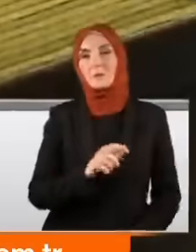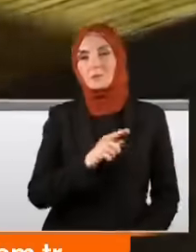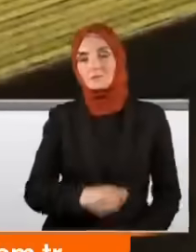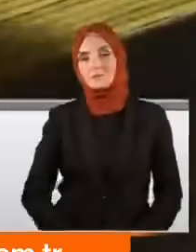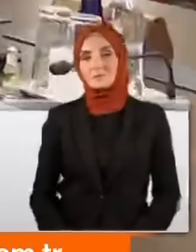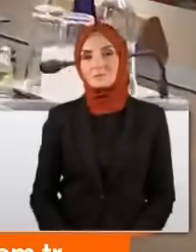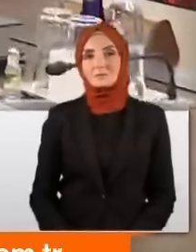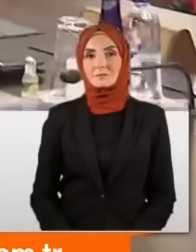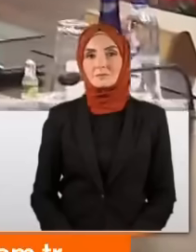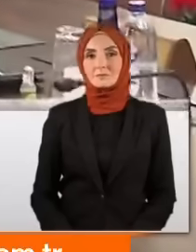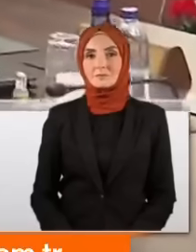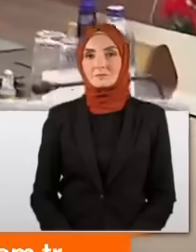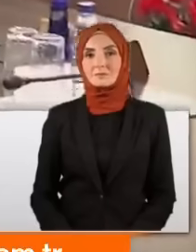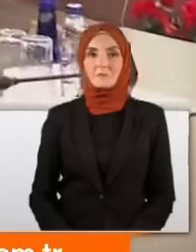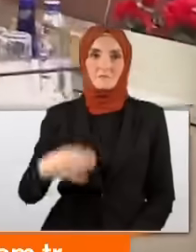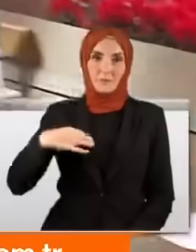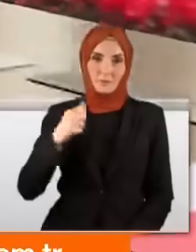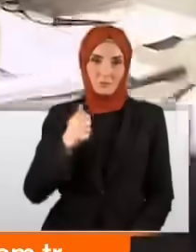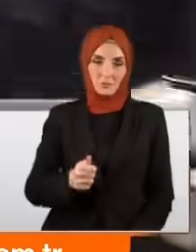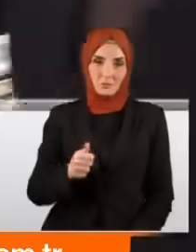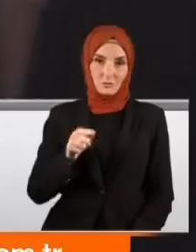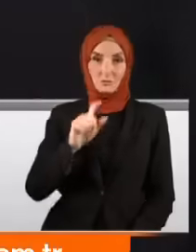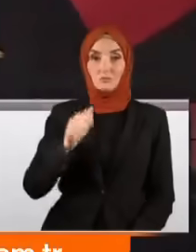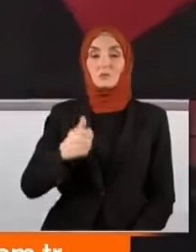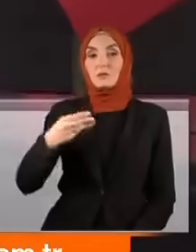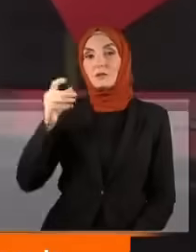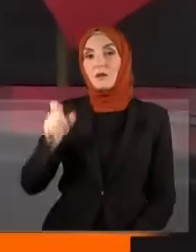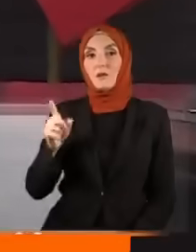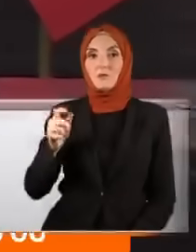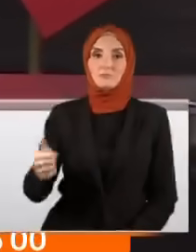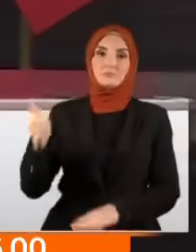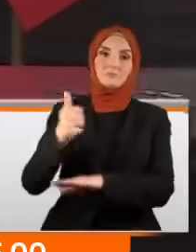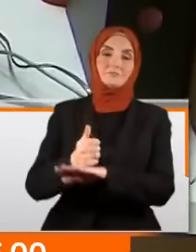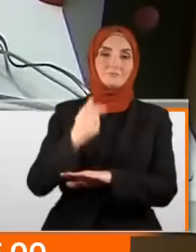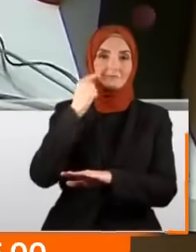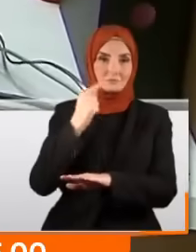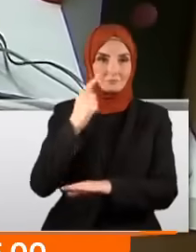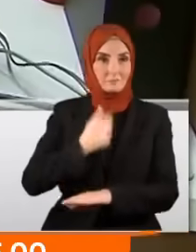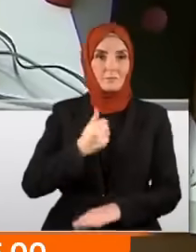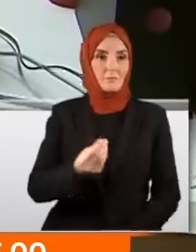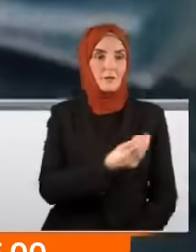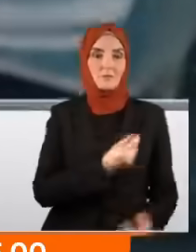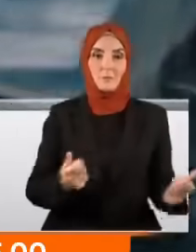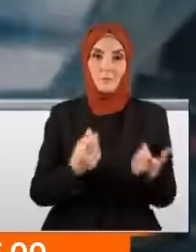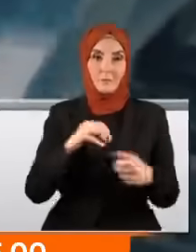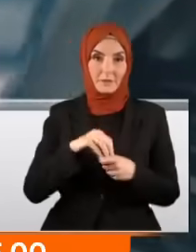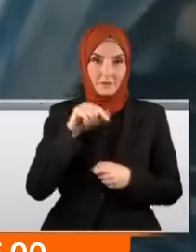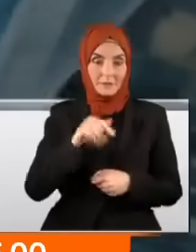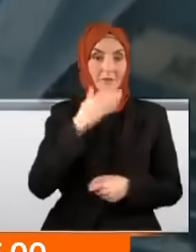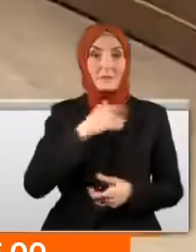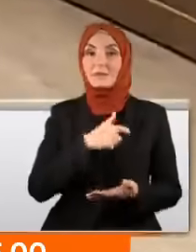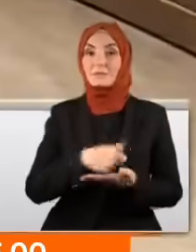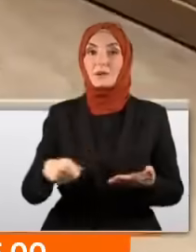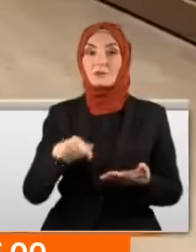duyurdu haftanın ilk günü cumhurbaşkan Erdoğan'ın başkanlık edeceği kabinede emekli maaşlarına yapılacak düzenleme masada